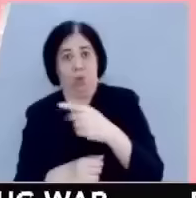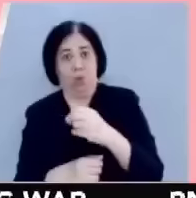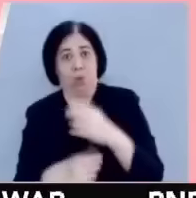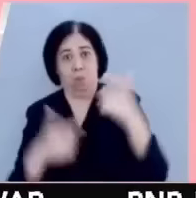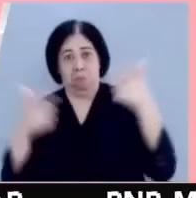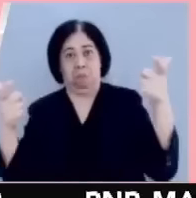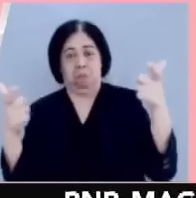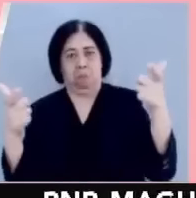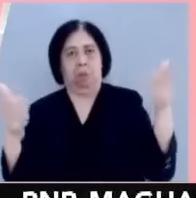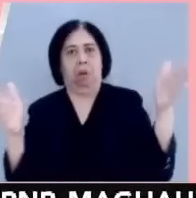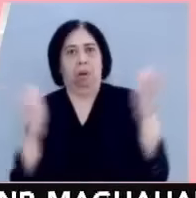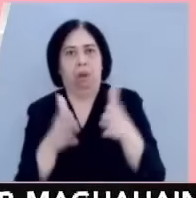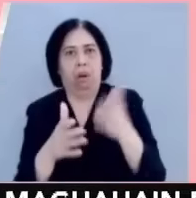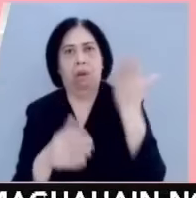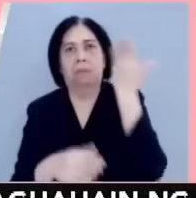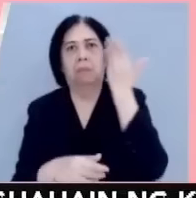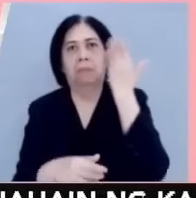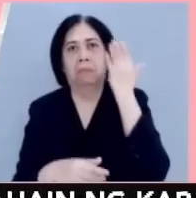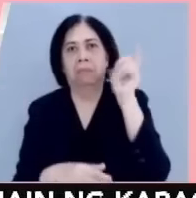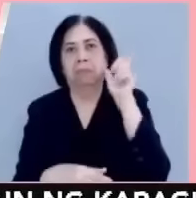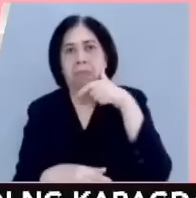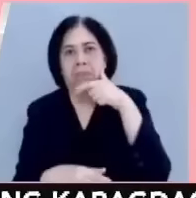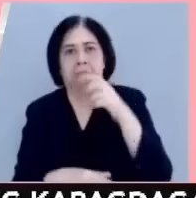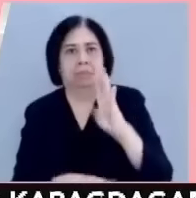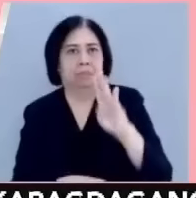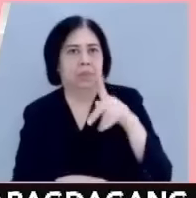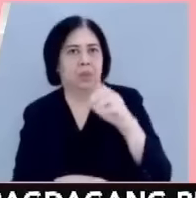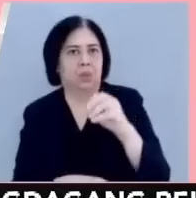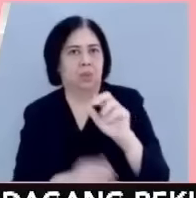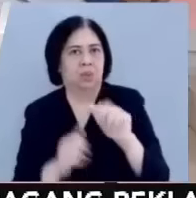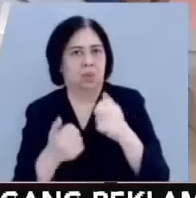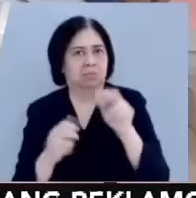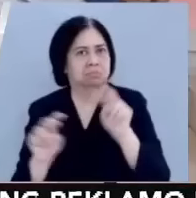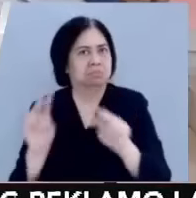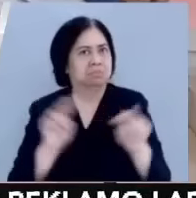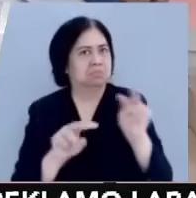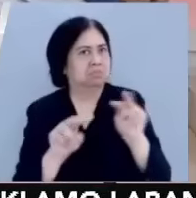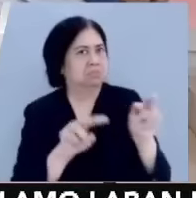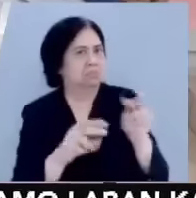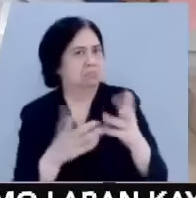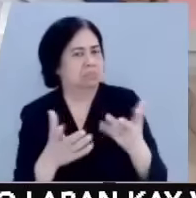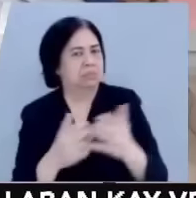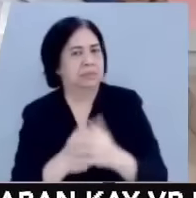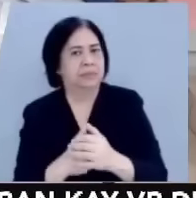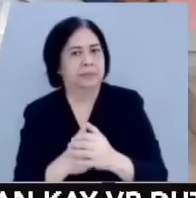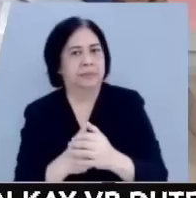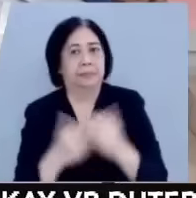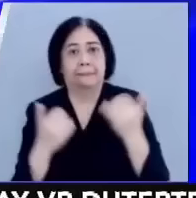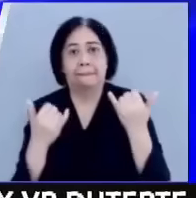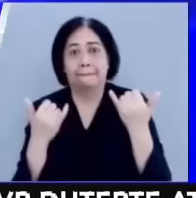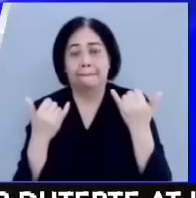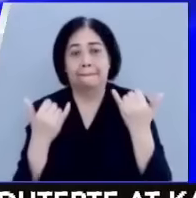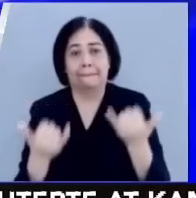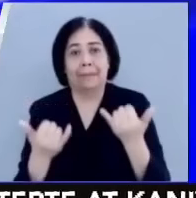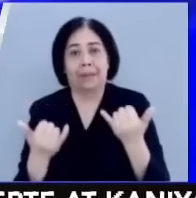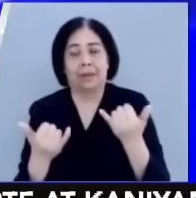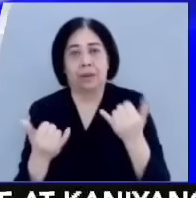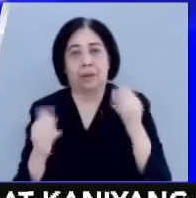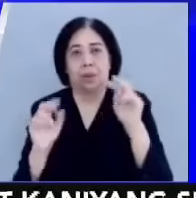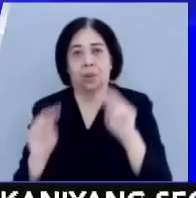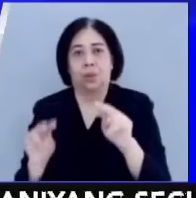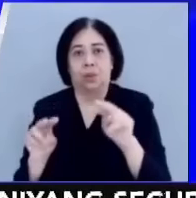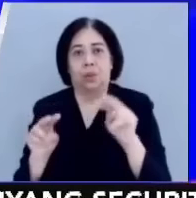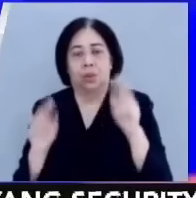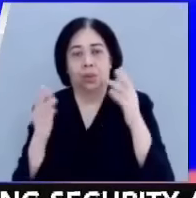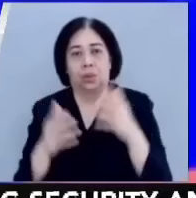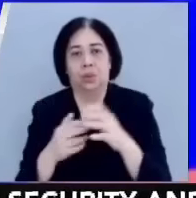malaki kumusta na ho yung ating pagbabantay sa kanila um as of now ang concentration namin ay yung ah